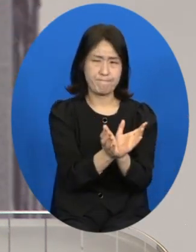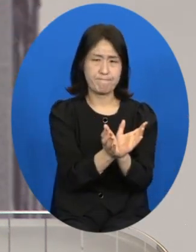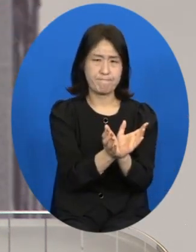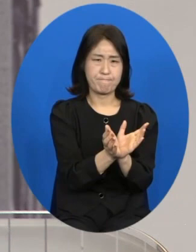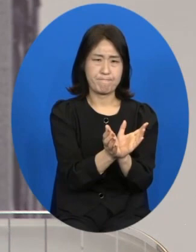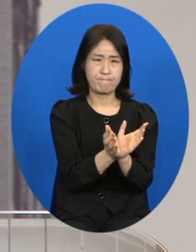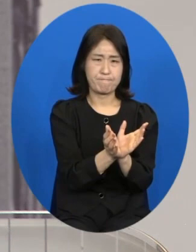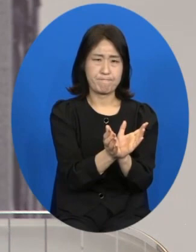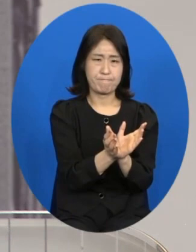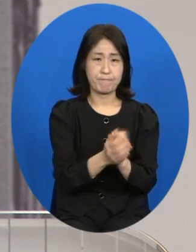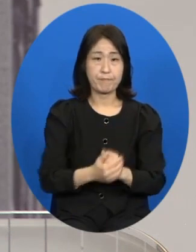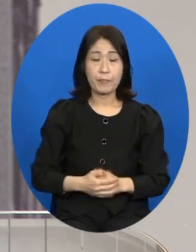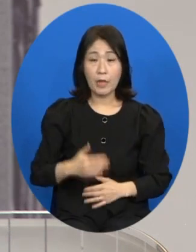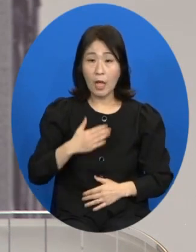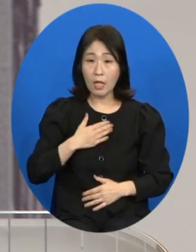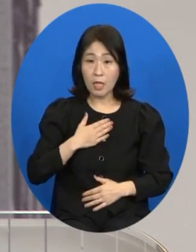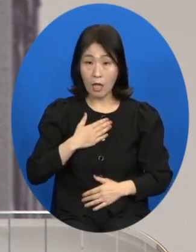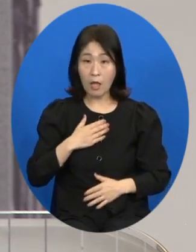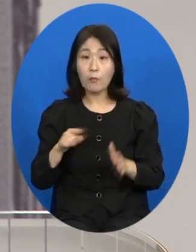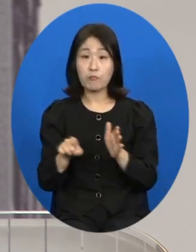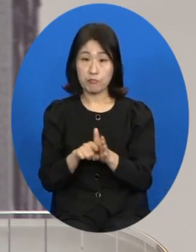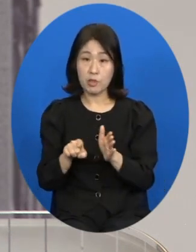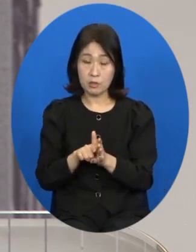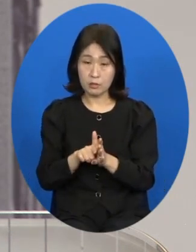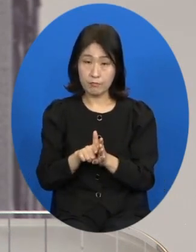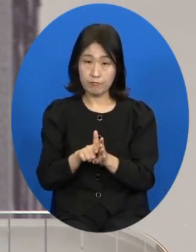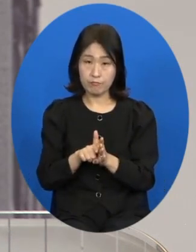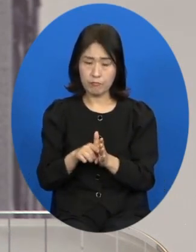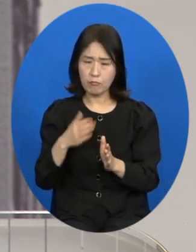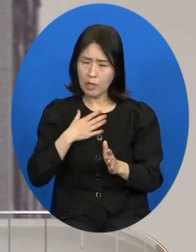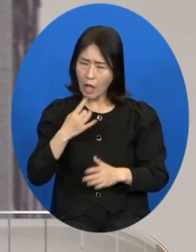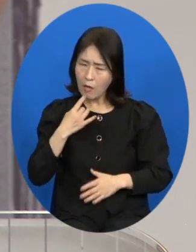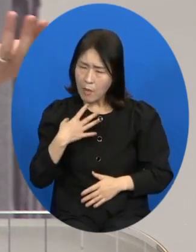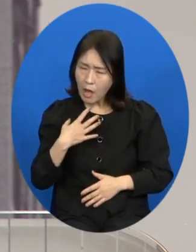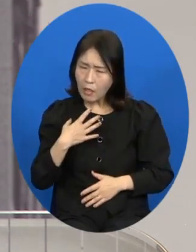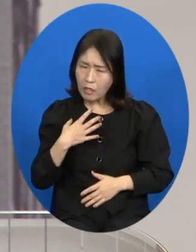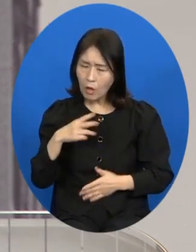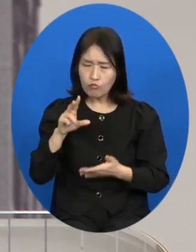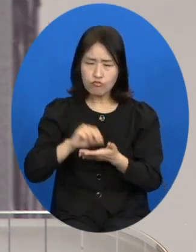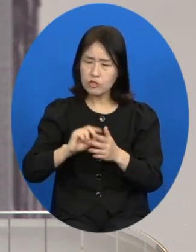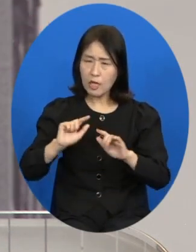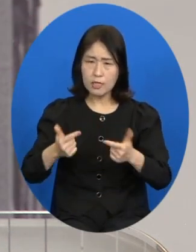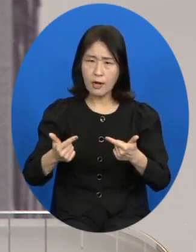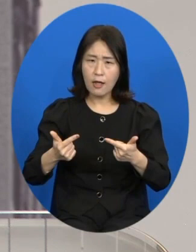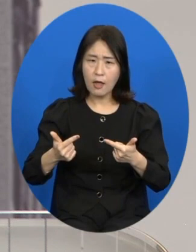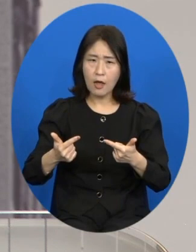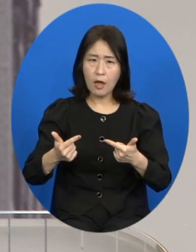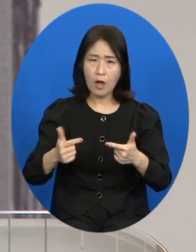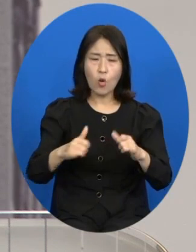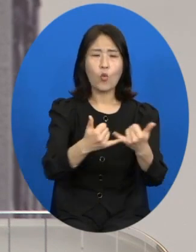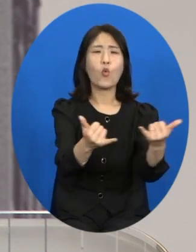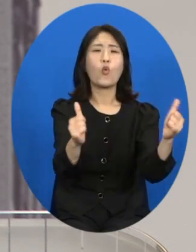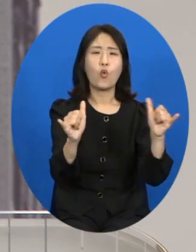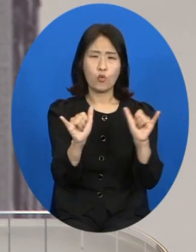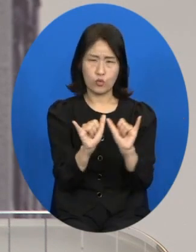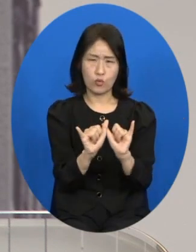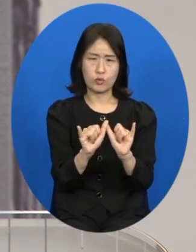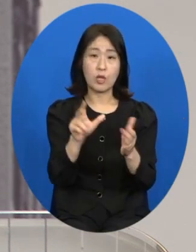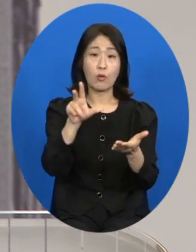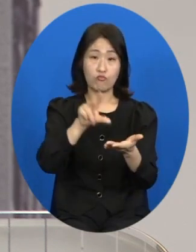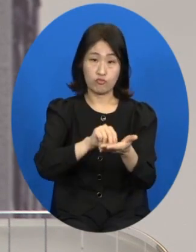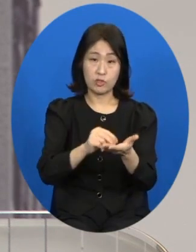아닙니다 나로 인해서 내가 실족하는 내가 포기하면 누군가가 아 저래도 되나 보다라고 생각할 수도